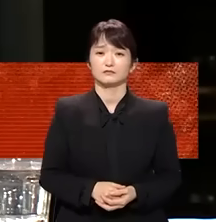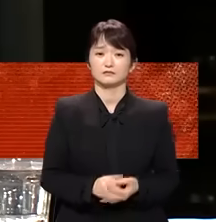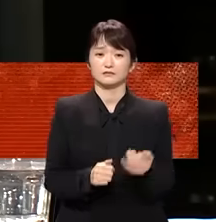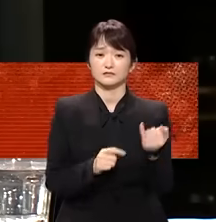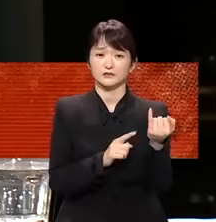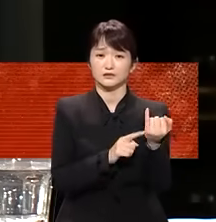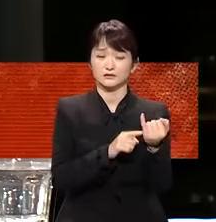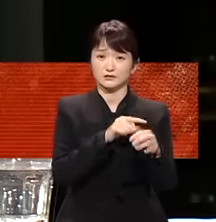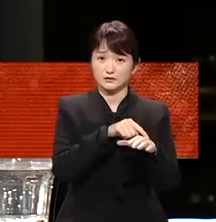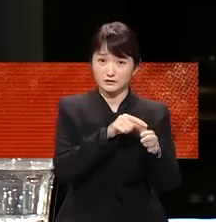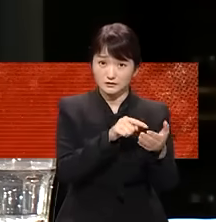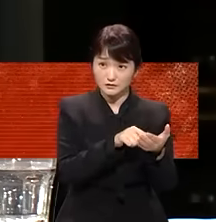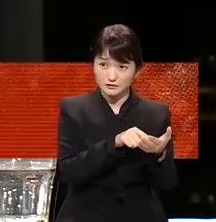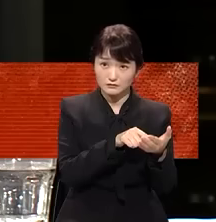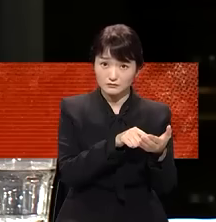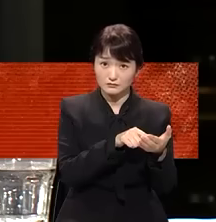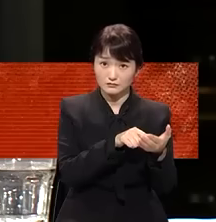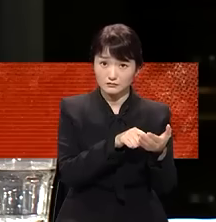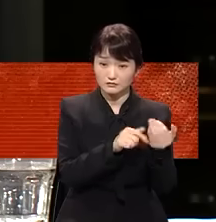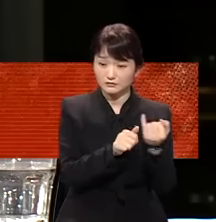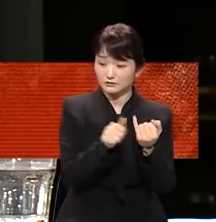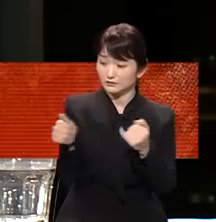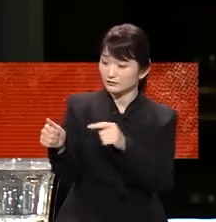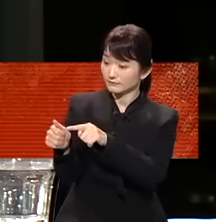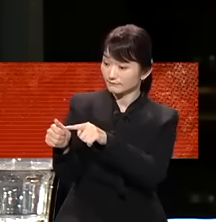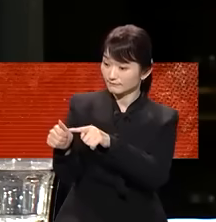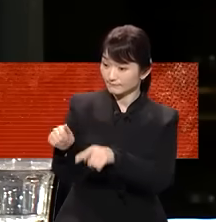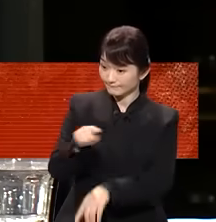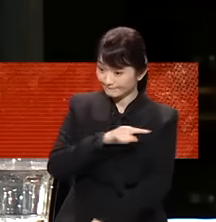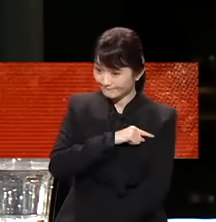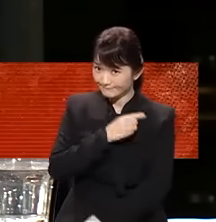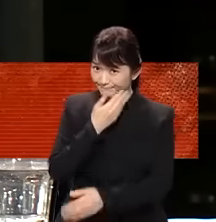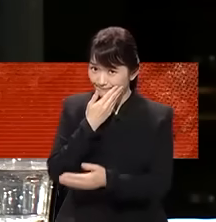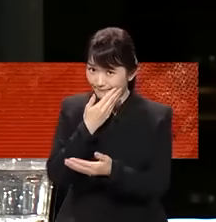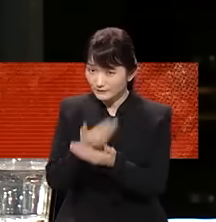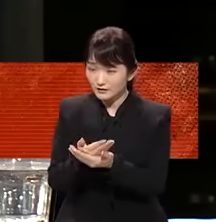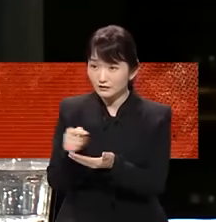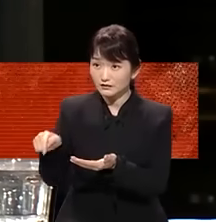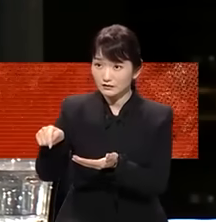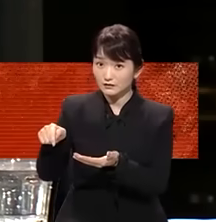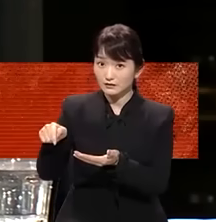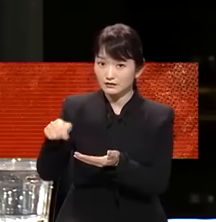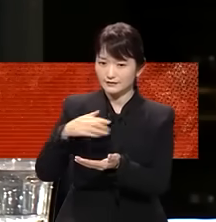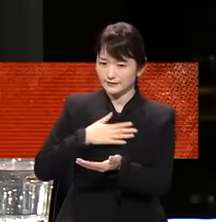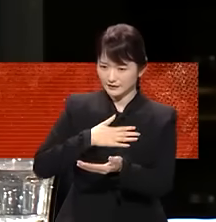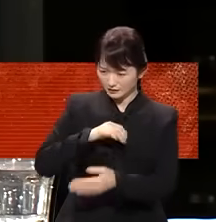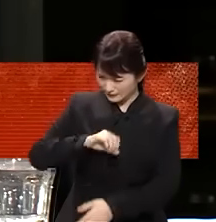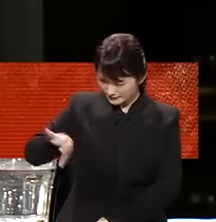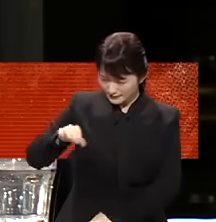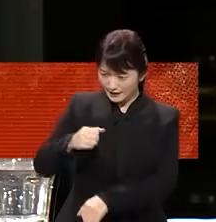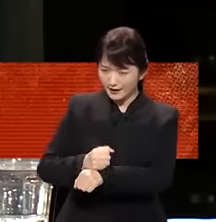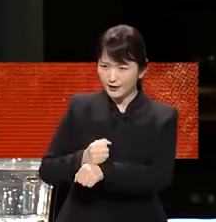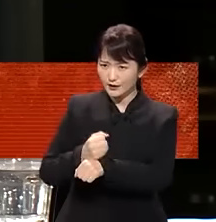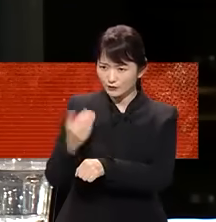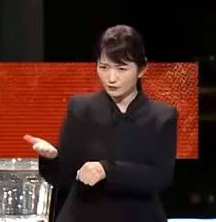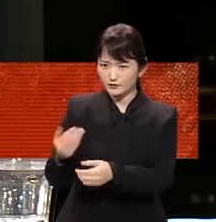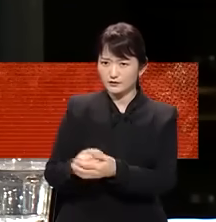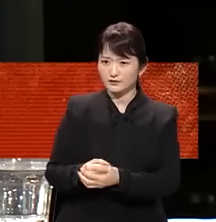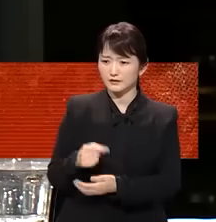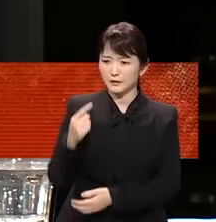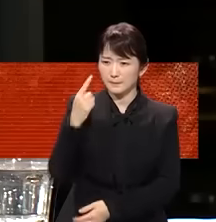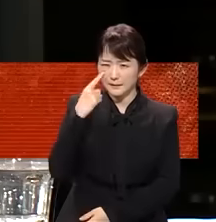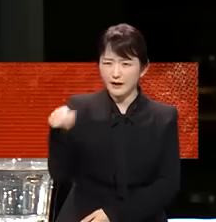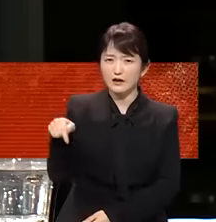심리는 남편한테 너 한번 너한테 가장 소중한 거 어 내가 그걸 잃게 해주마 너 한번 골탕 먹